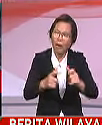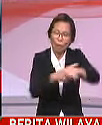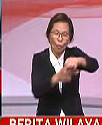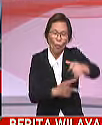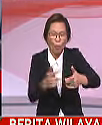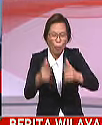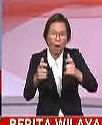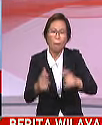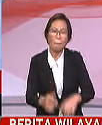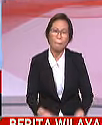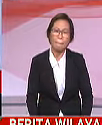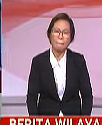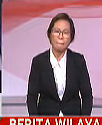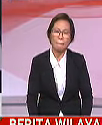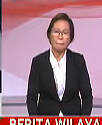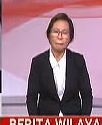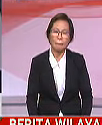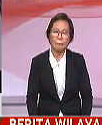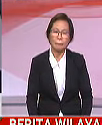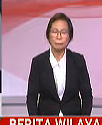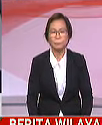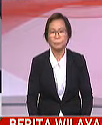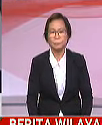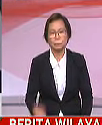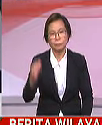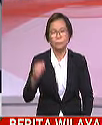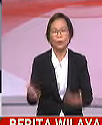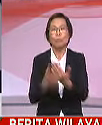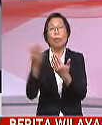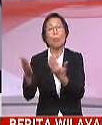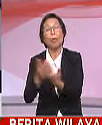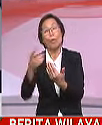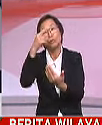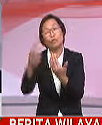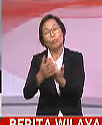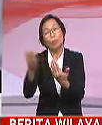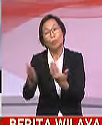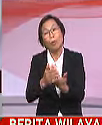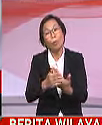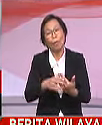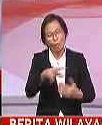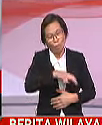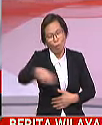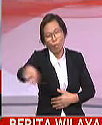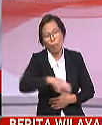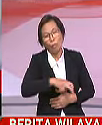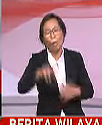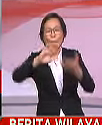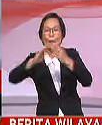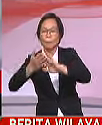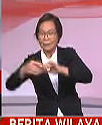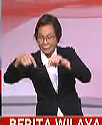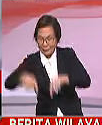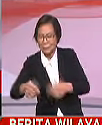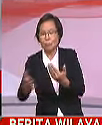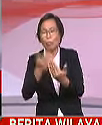lah. Amat berarti dan bermakna lah untuk memudahkan perjalanan, untuk memudahkan masyarakat-masyarakat